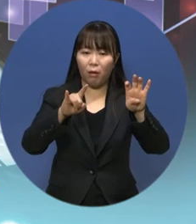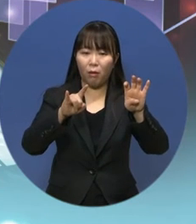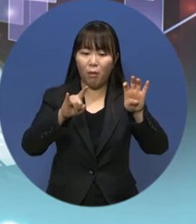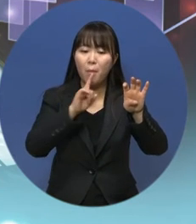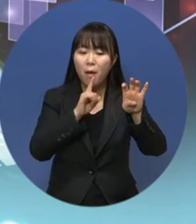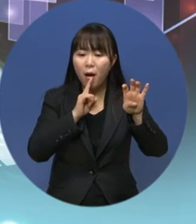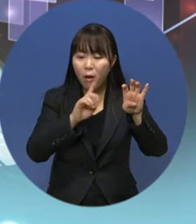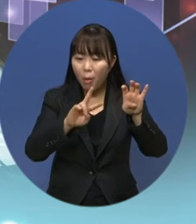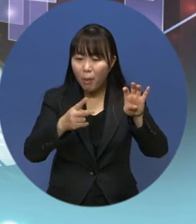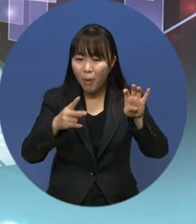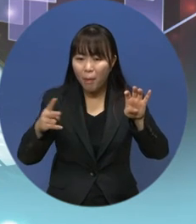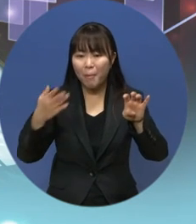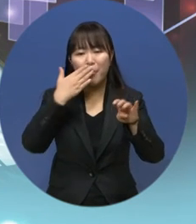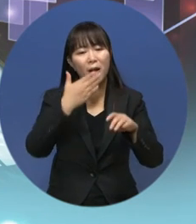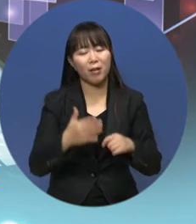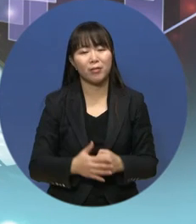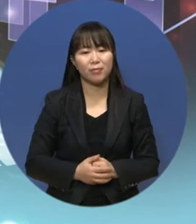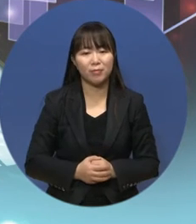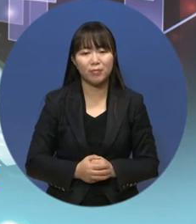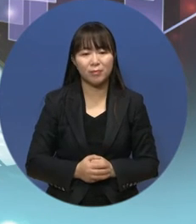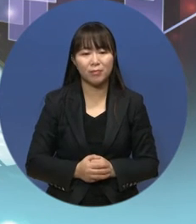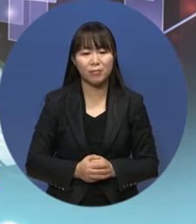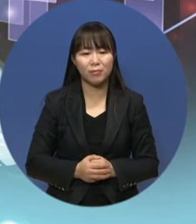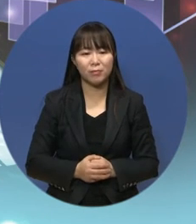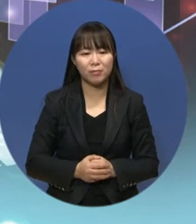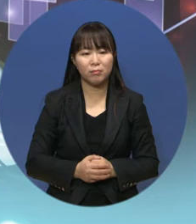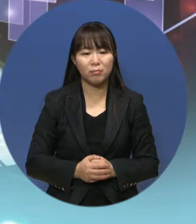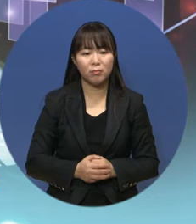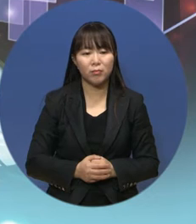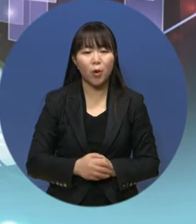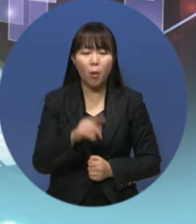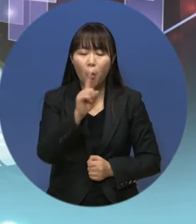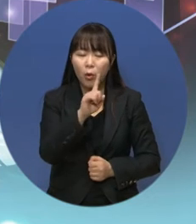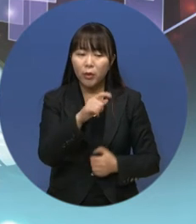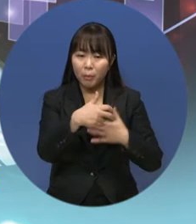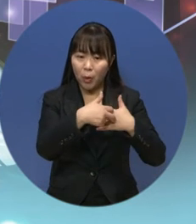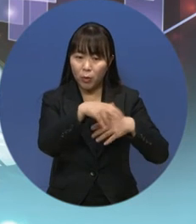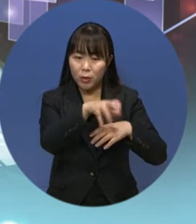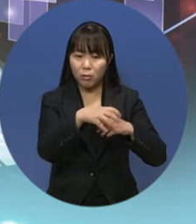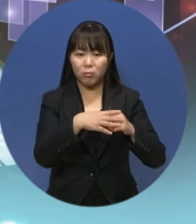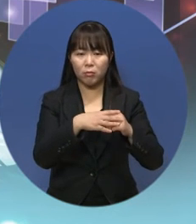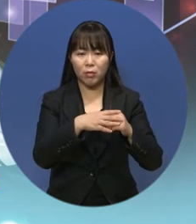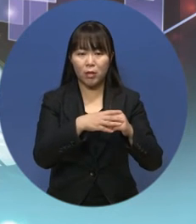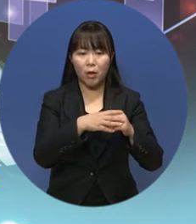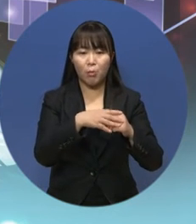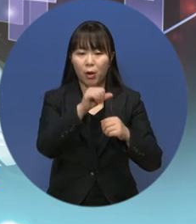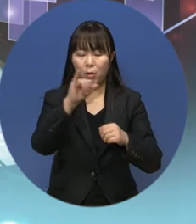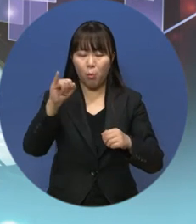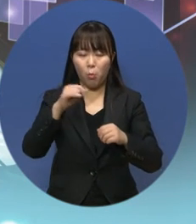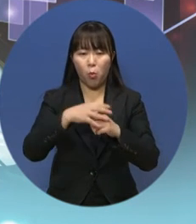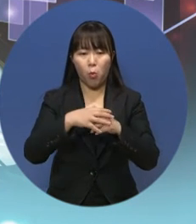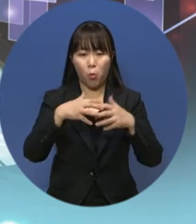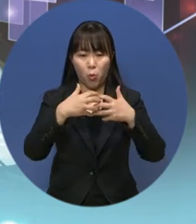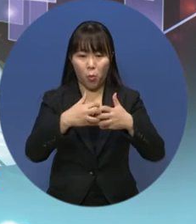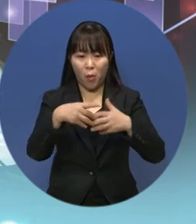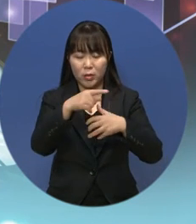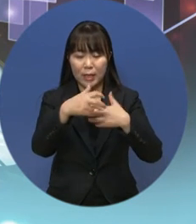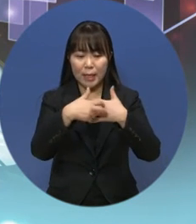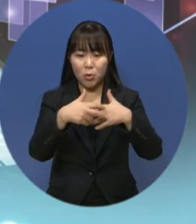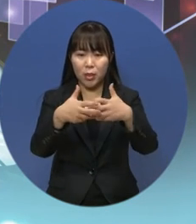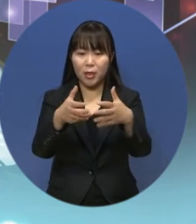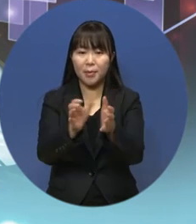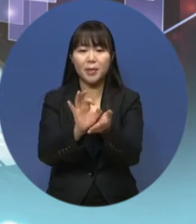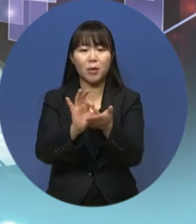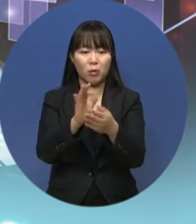번역이 됩니다 시중 모 병원에서는 인공지능 로봇에 의료팀 을 사용하고